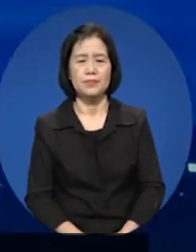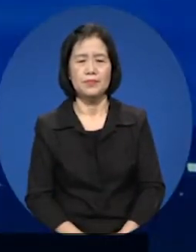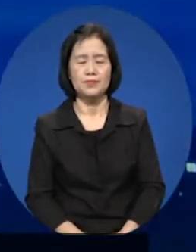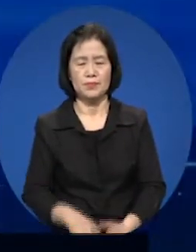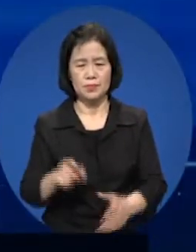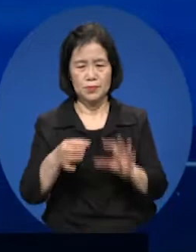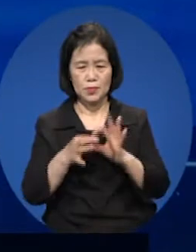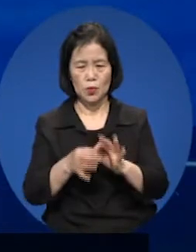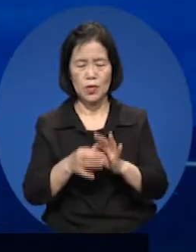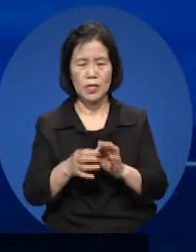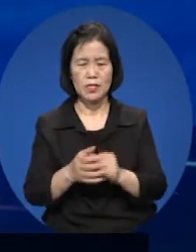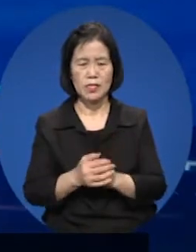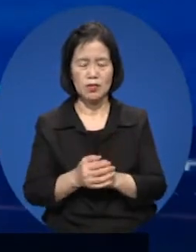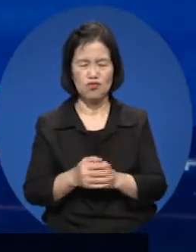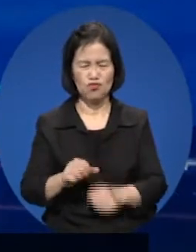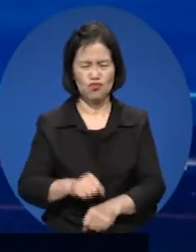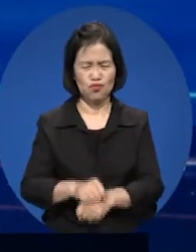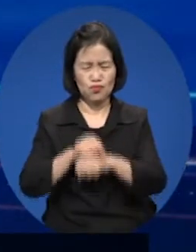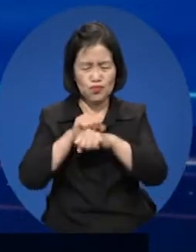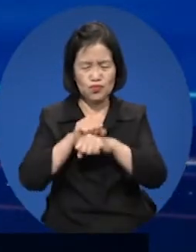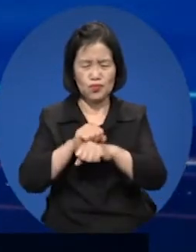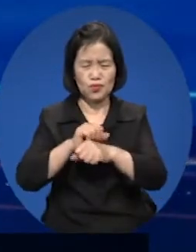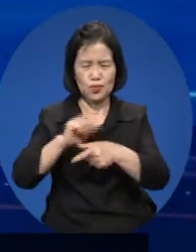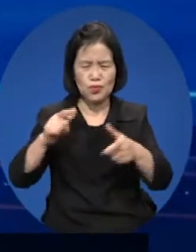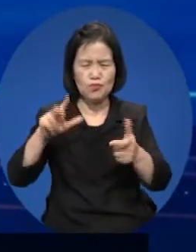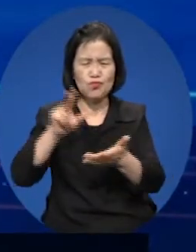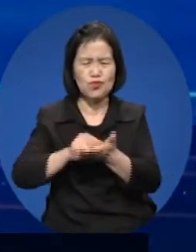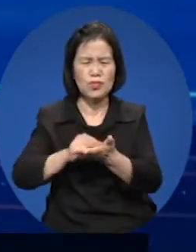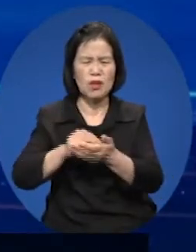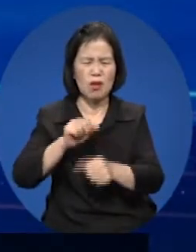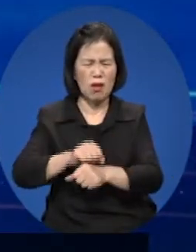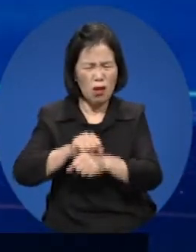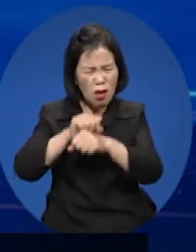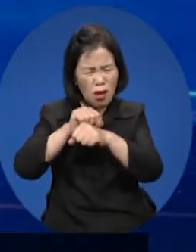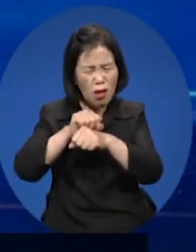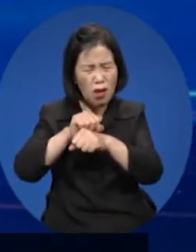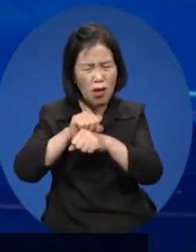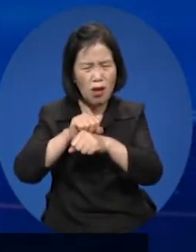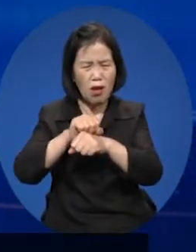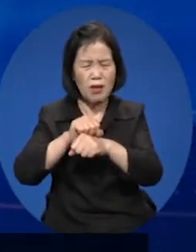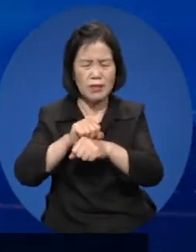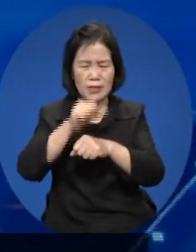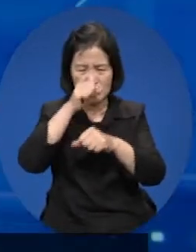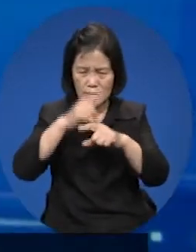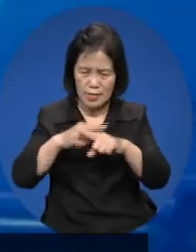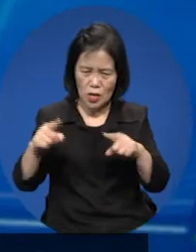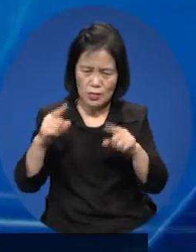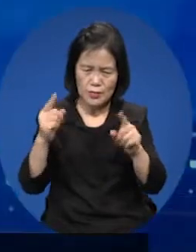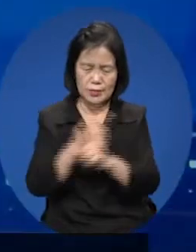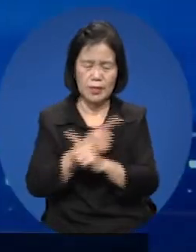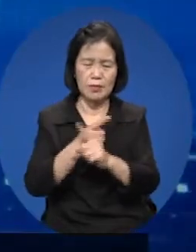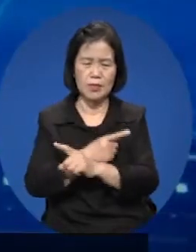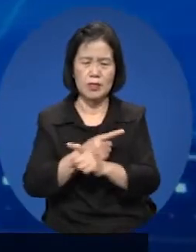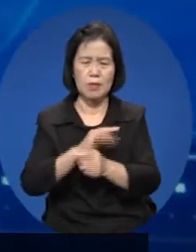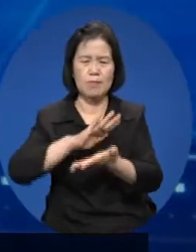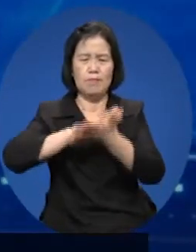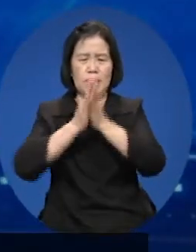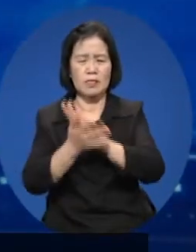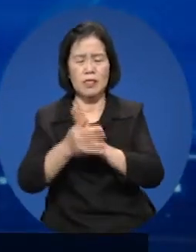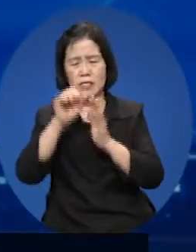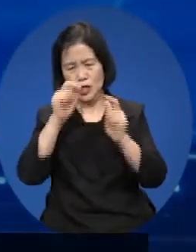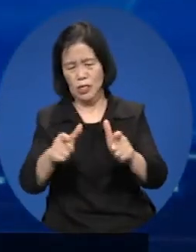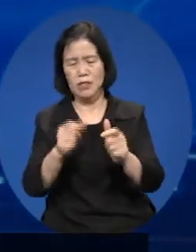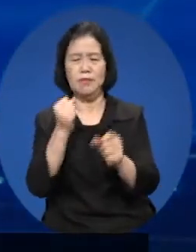통해서 실크 동안 누적되어 왔던 여러 가지 문제를 또 개선함으로써 오히려 기주 당으로 쓴 반전의 기회를 맞을 수도 있을 것 같은데